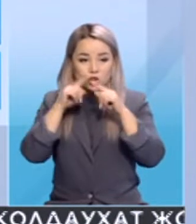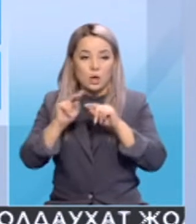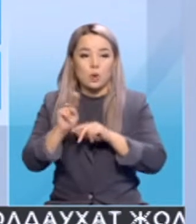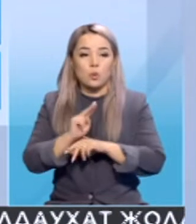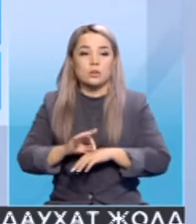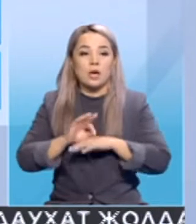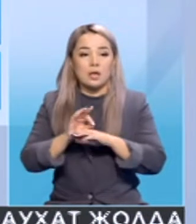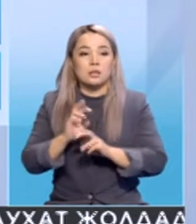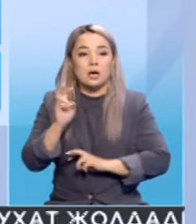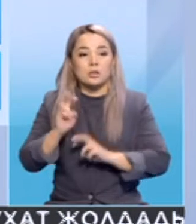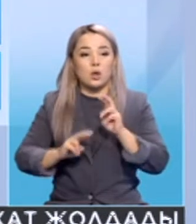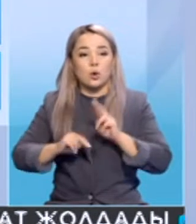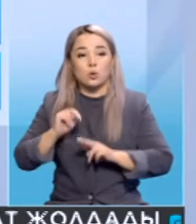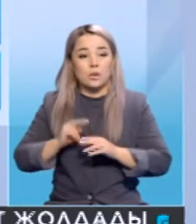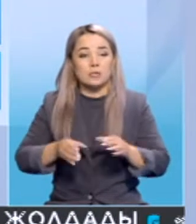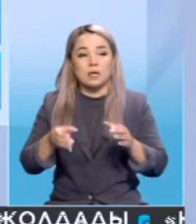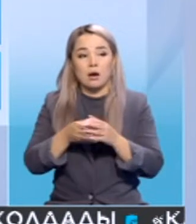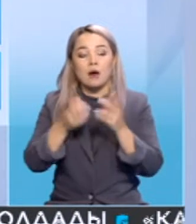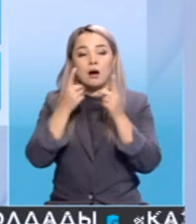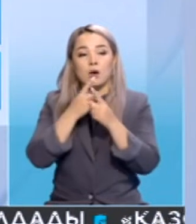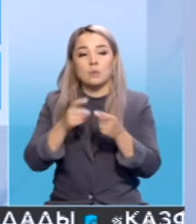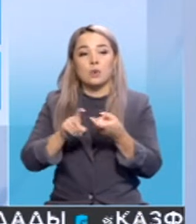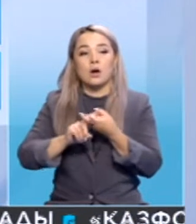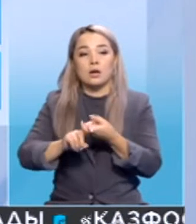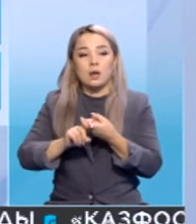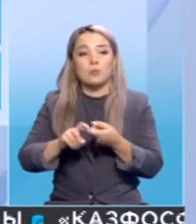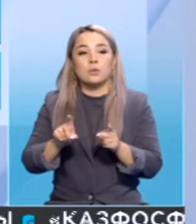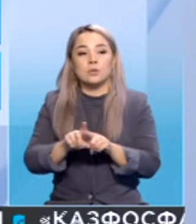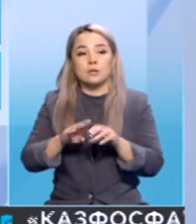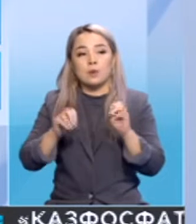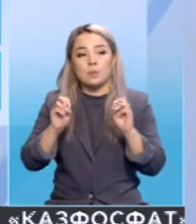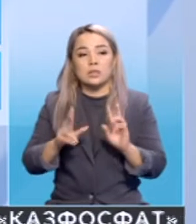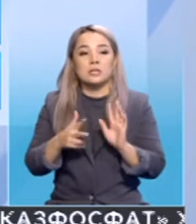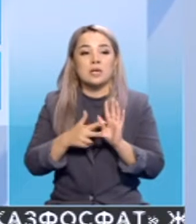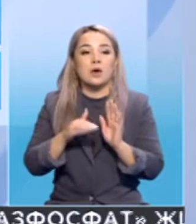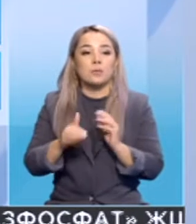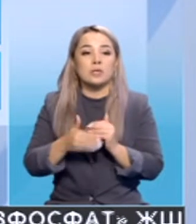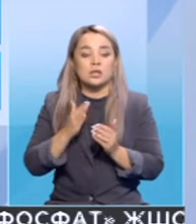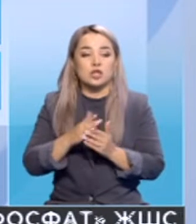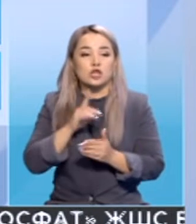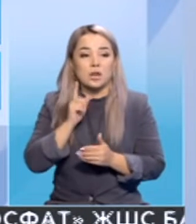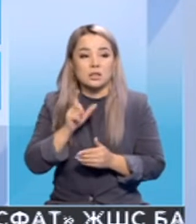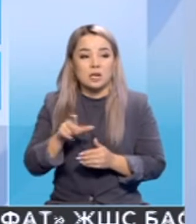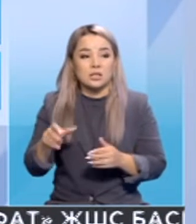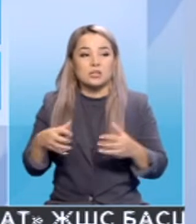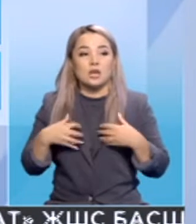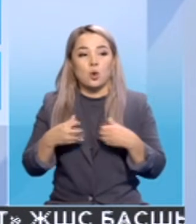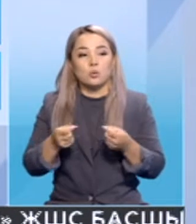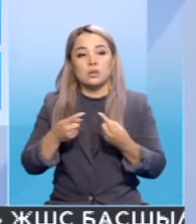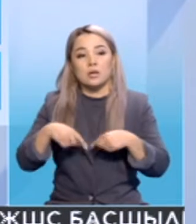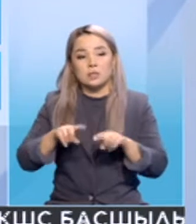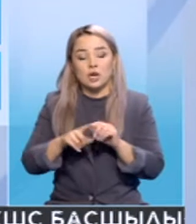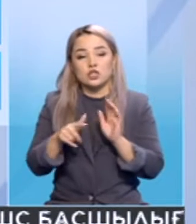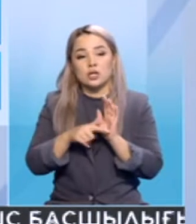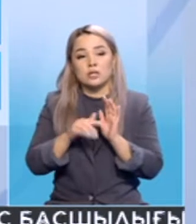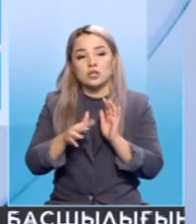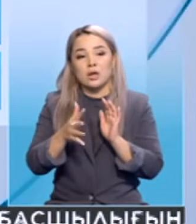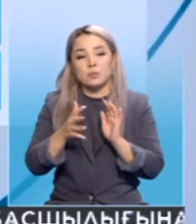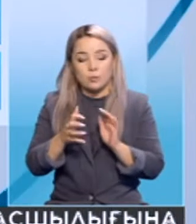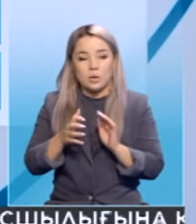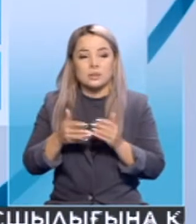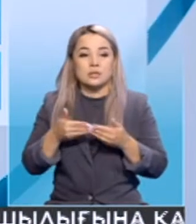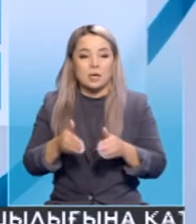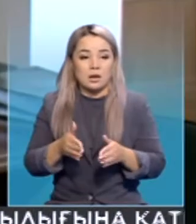және құрылыс саласын таңдаған. Ақпарат пен коммуникация мамандықтарын 8 мыңнан астам жас, ал денсаулық сақтау саласын 7,5 мыңнан астам